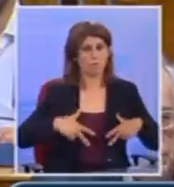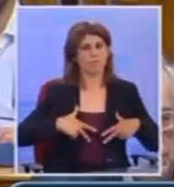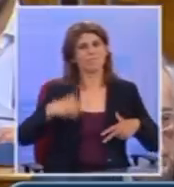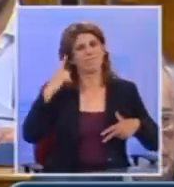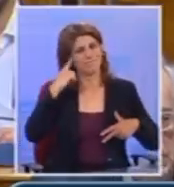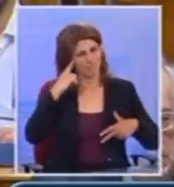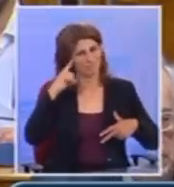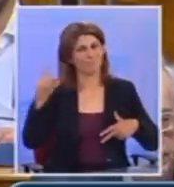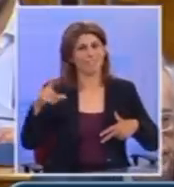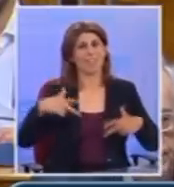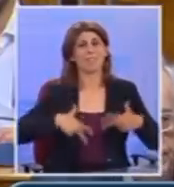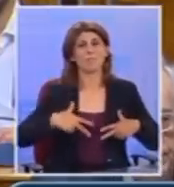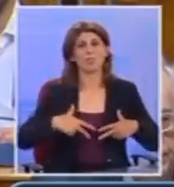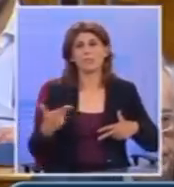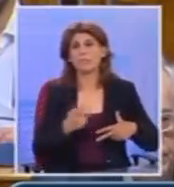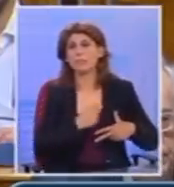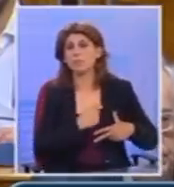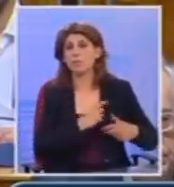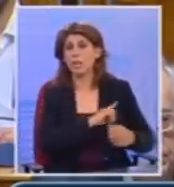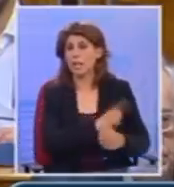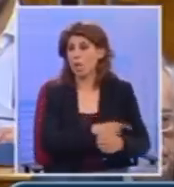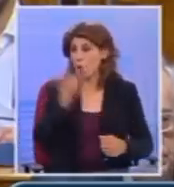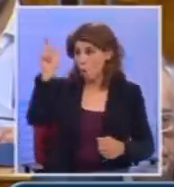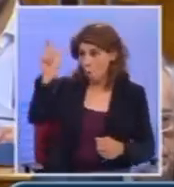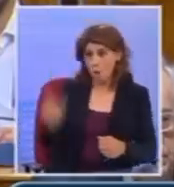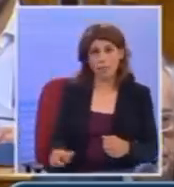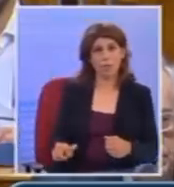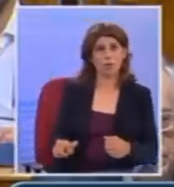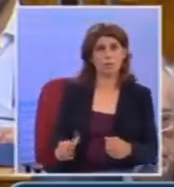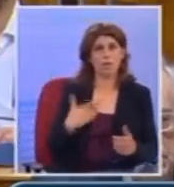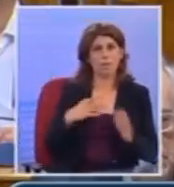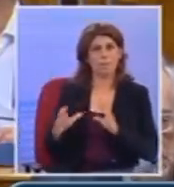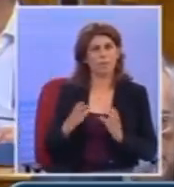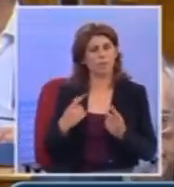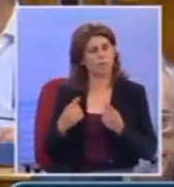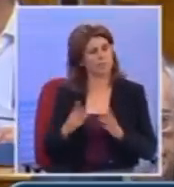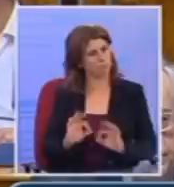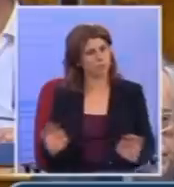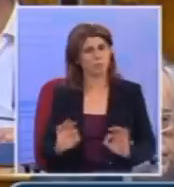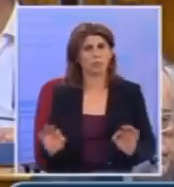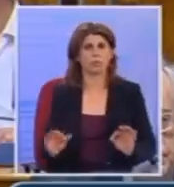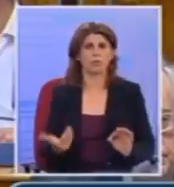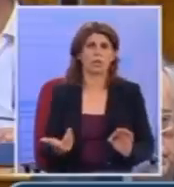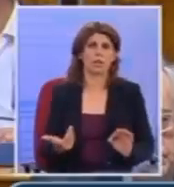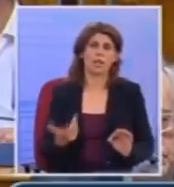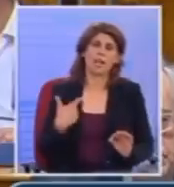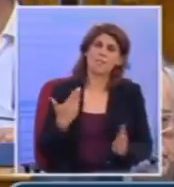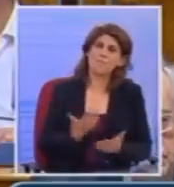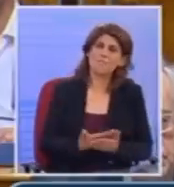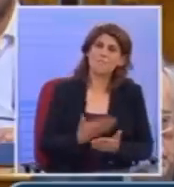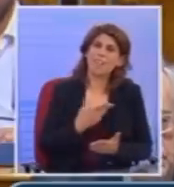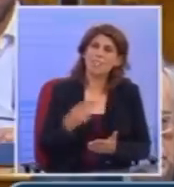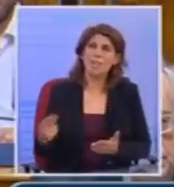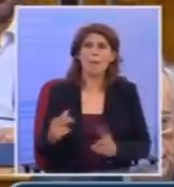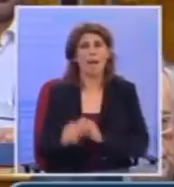ότι ο Υπουργός θα επιλέξει αυτούς που θεωρεί ικανός ο ίδιος και που έχει τη δυνατότητα επικοινωνίας μαζί του. Αν θέτεται το ζήτημα να πάμε σε